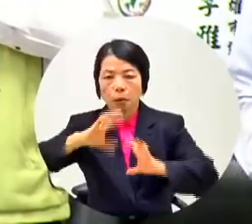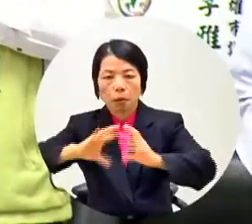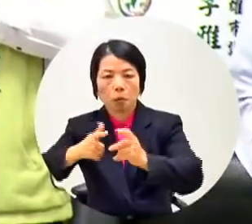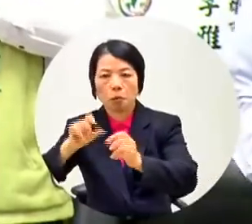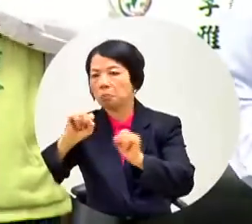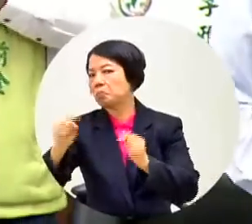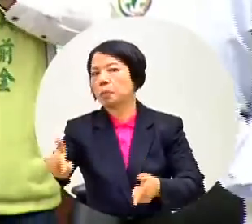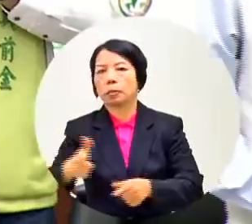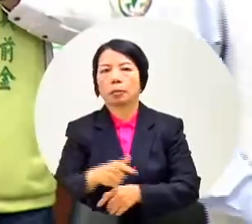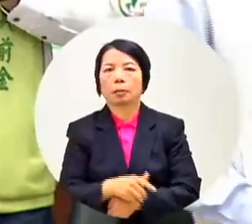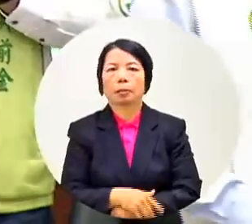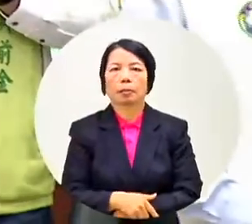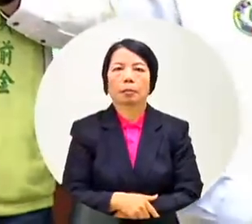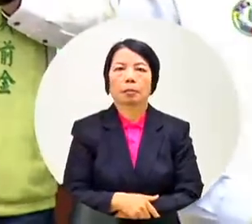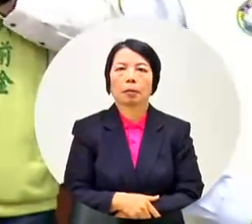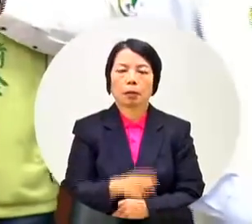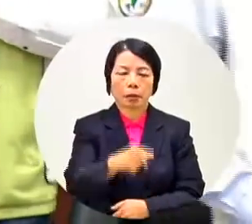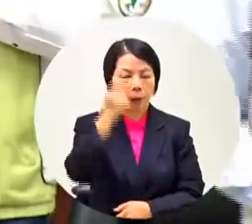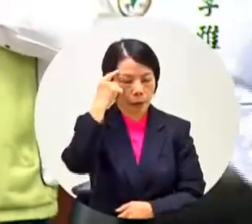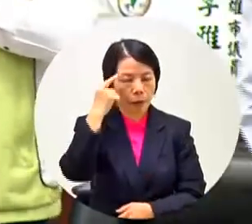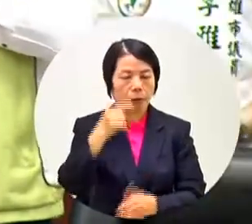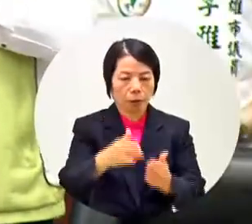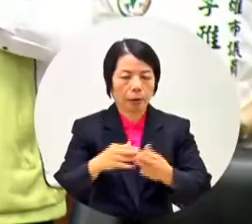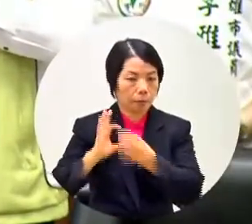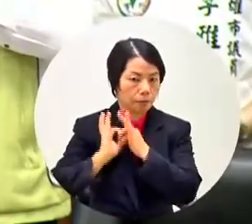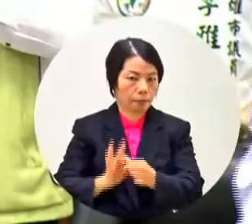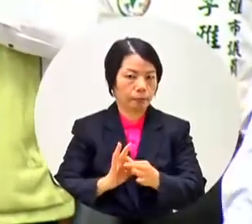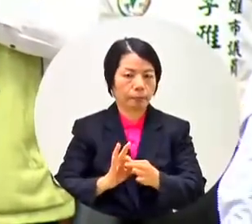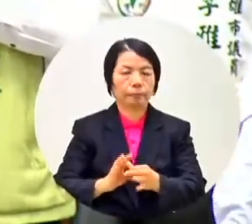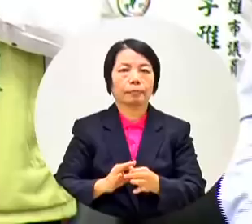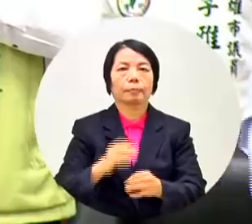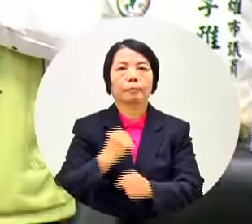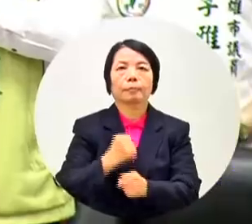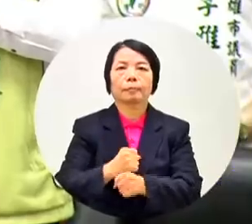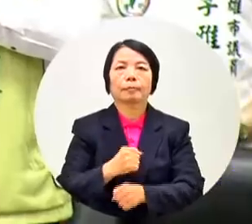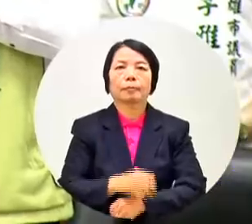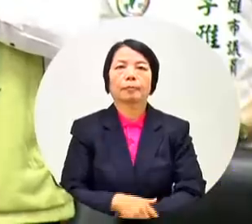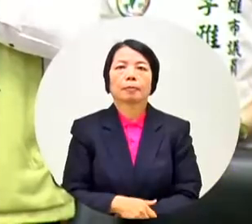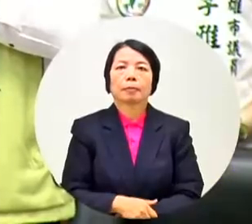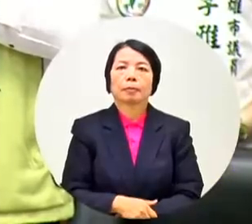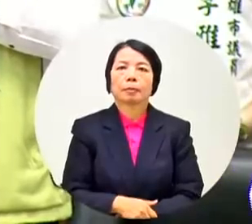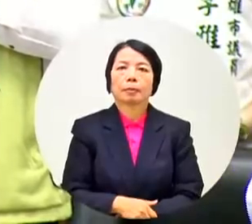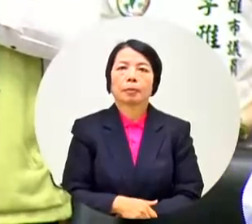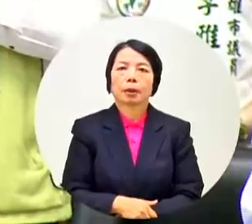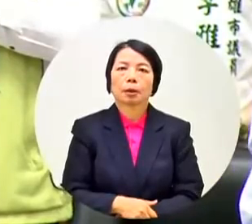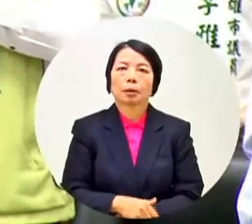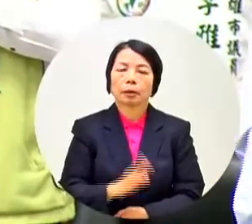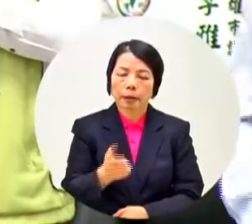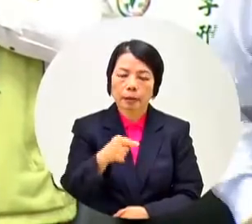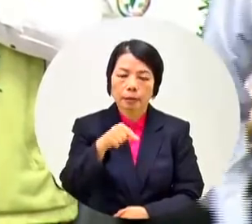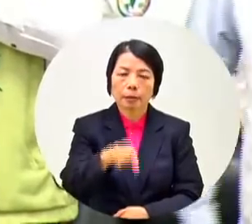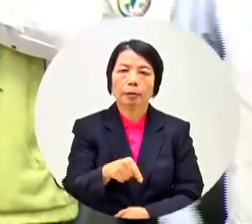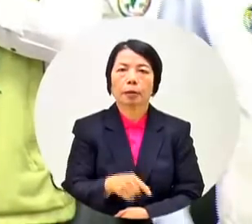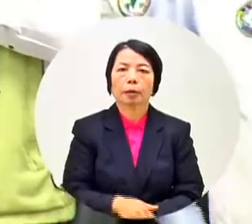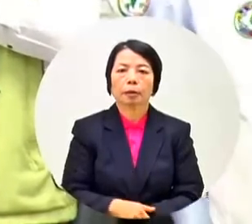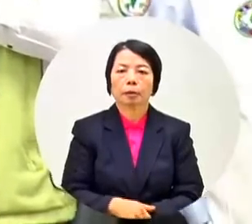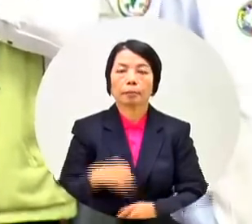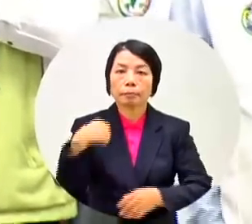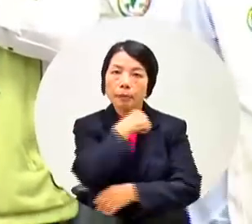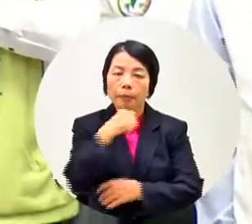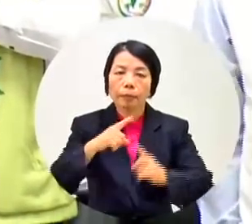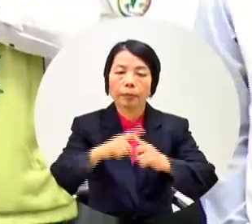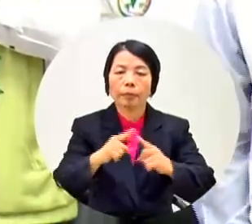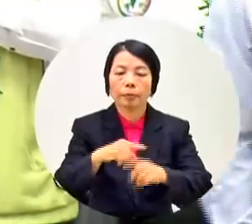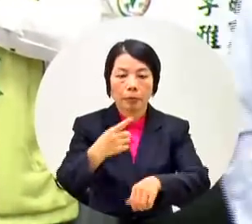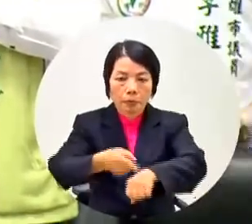意思，你要去做。黑板卡查，黑板卡就折。但是我要在这里提出台湾人的风俗民情跟未来有可能发